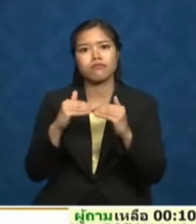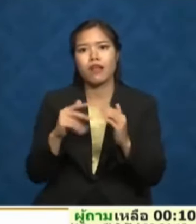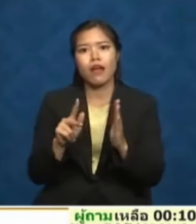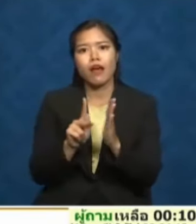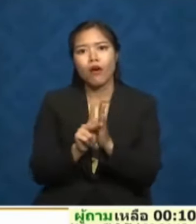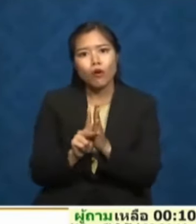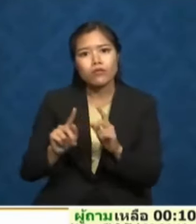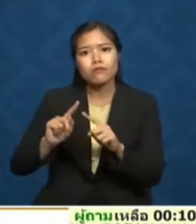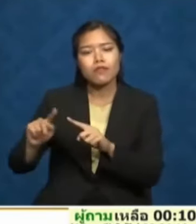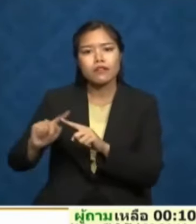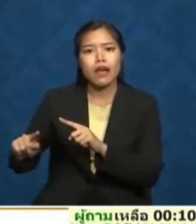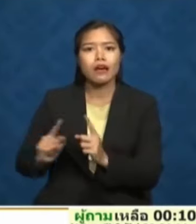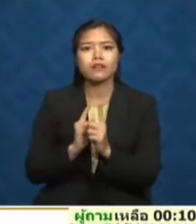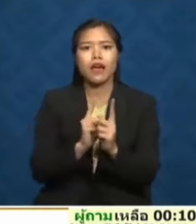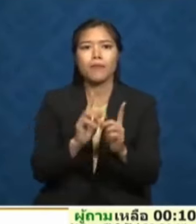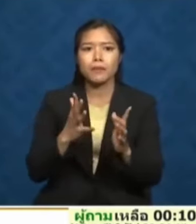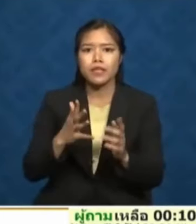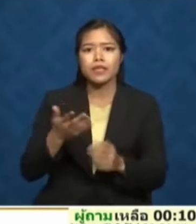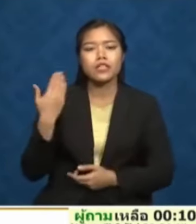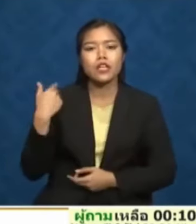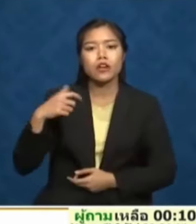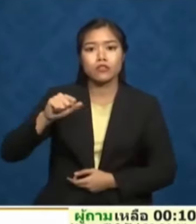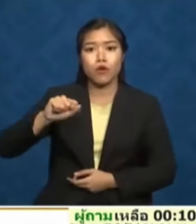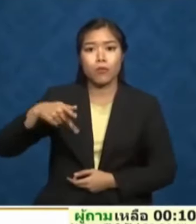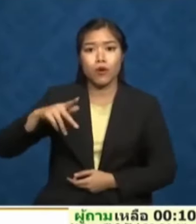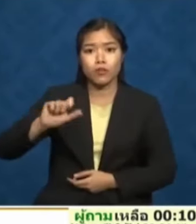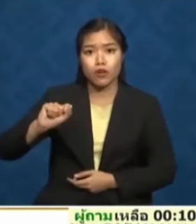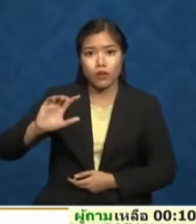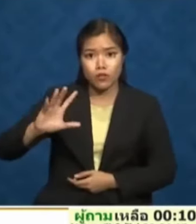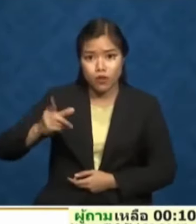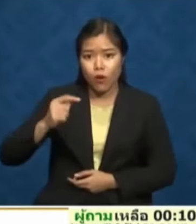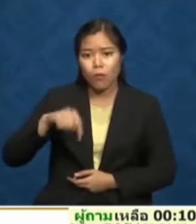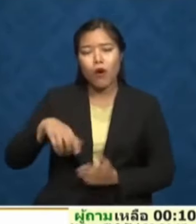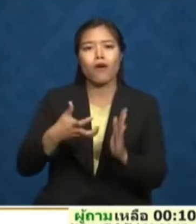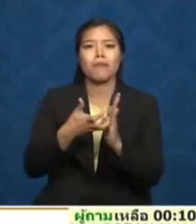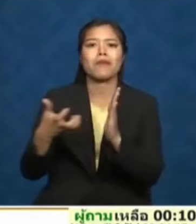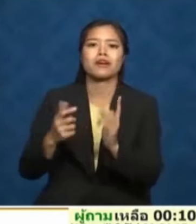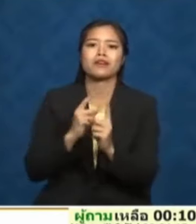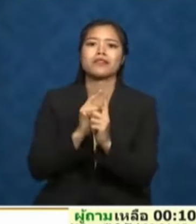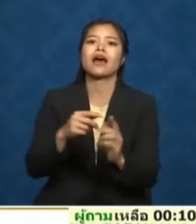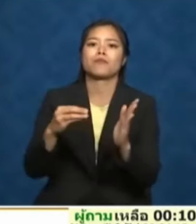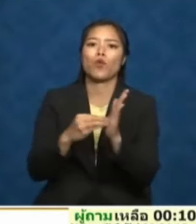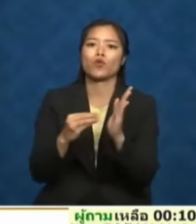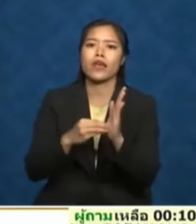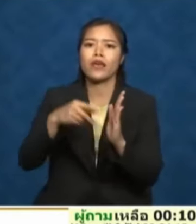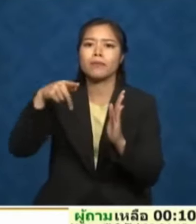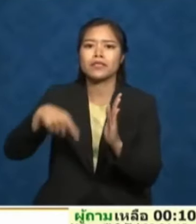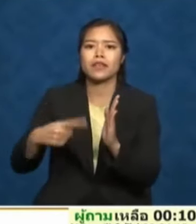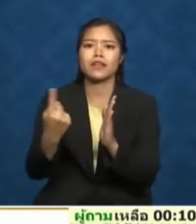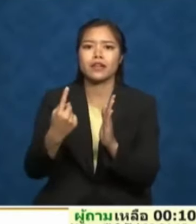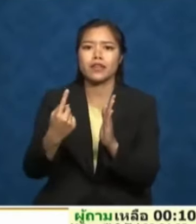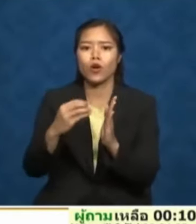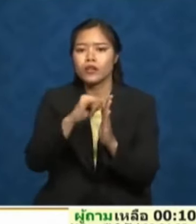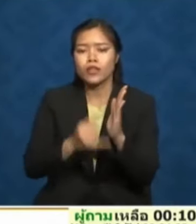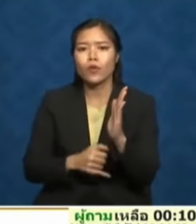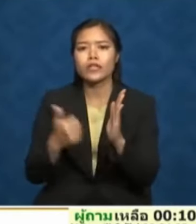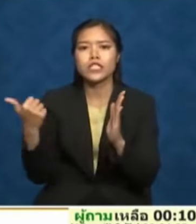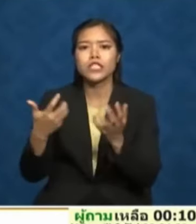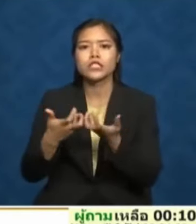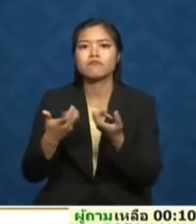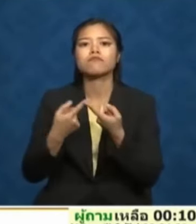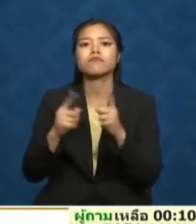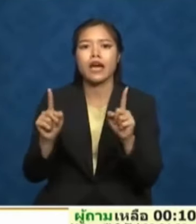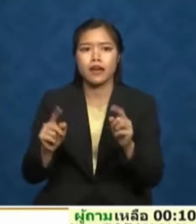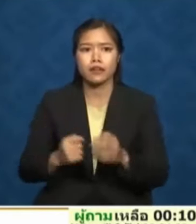มาสปสชอ้างว่าต้องใช้รูปแบบการเบิกจ่ายแบบนี้กับเฉพาะกรุงเทพฯเท่านั้นเนื่องจากว่าเคยมีคลินิก